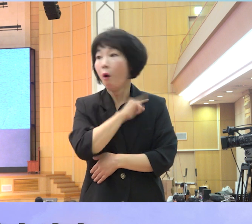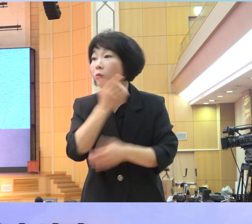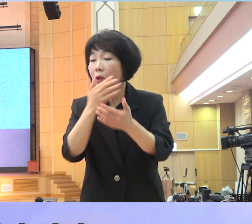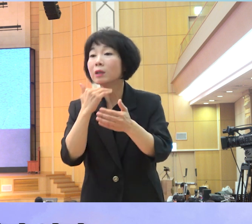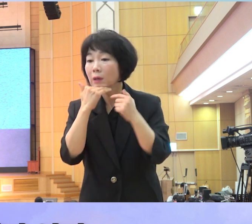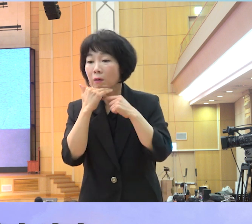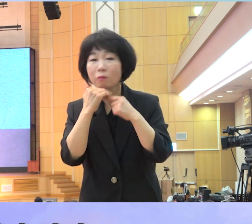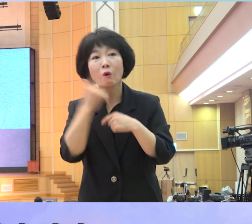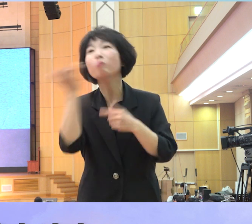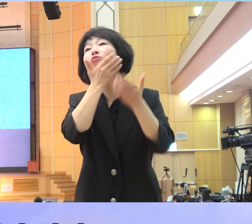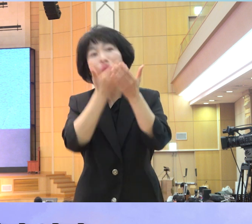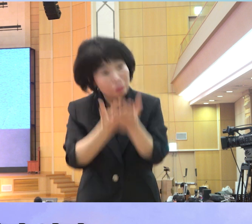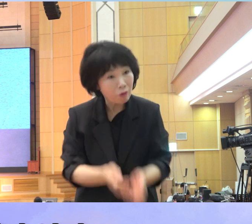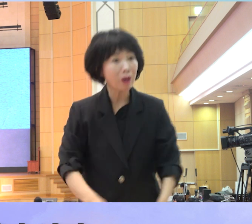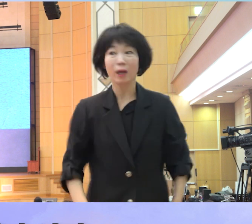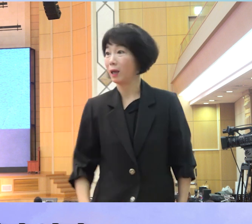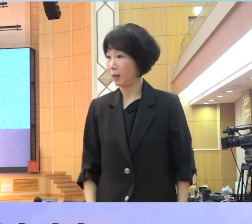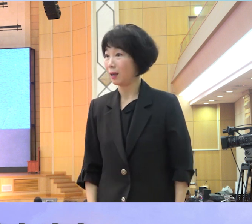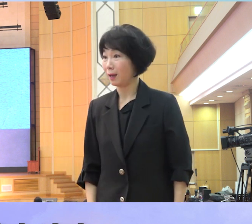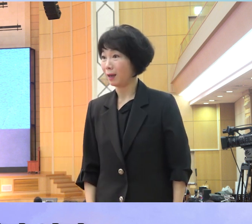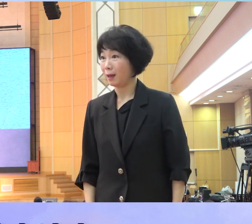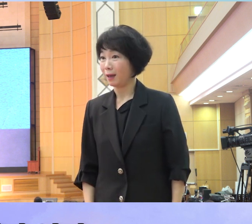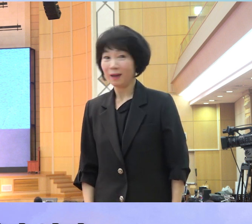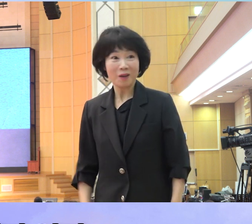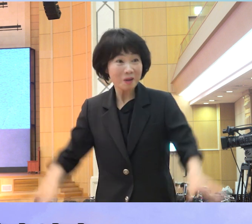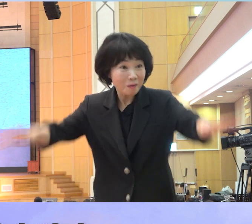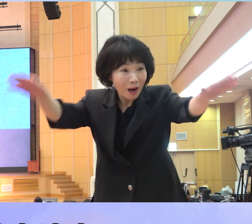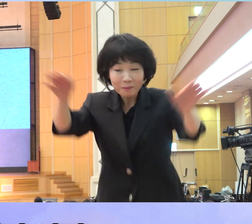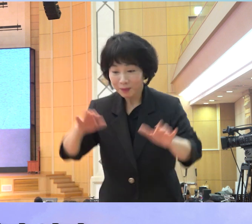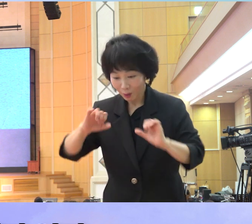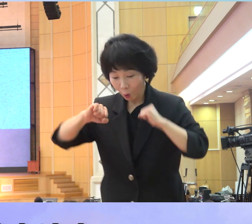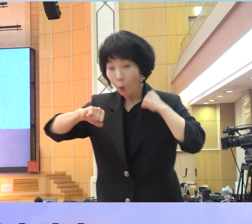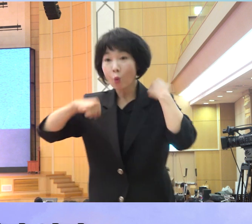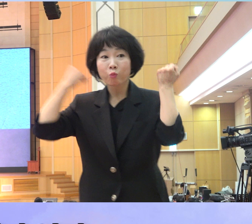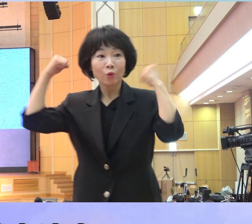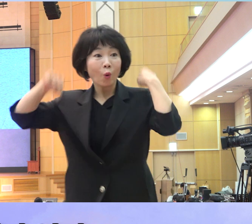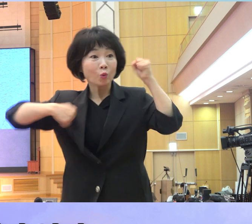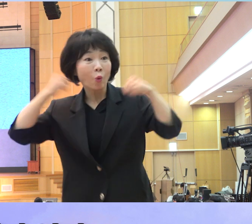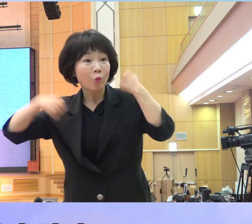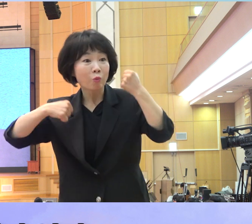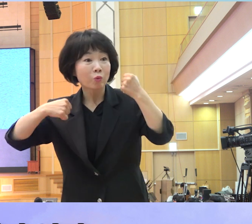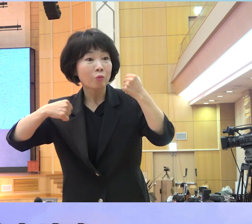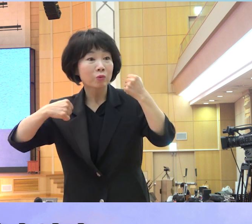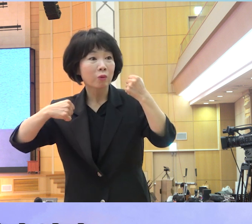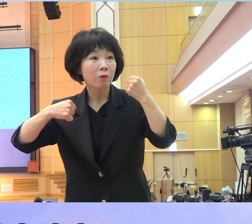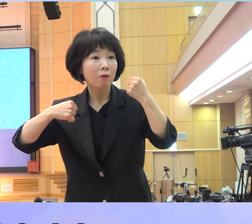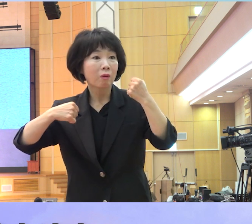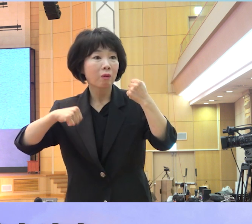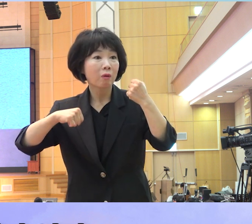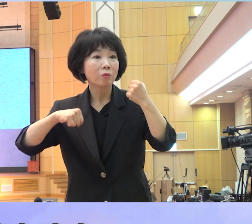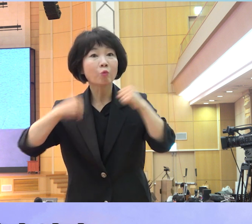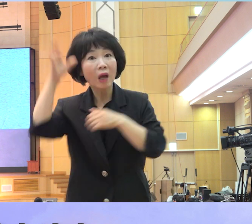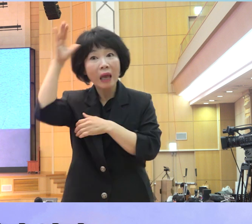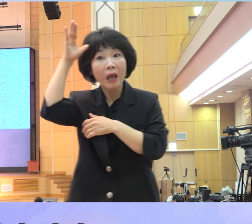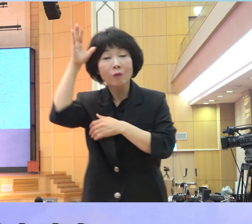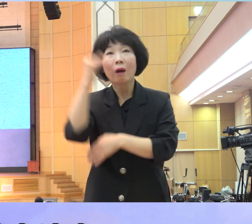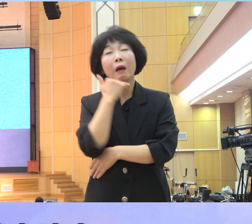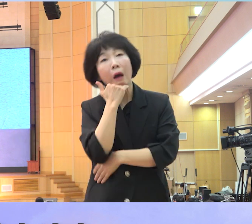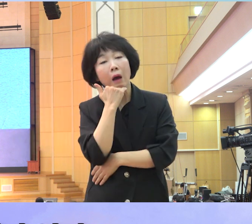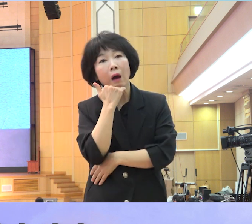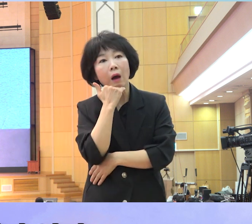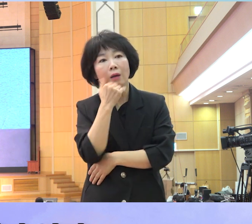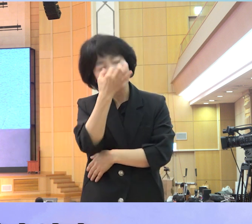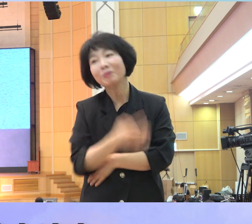여러분, 동물도요 기다리는 훈련이 제일 힘들어요. 동물을,